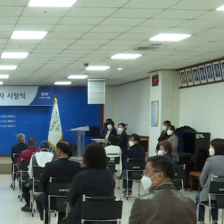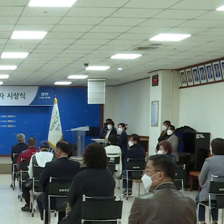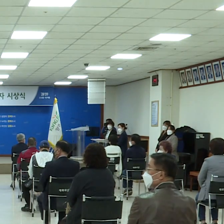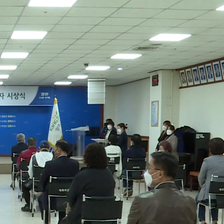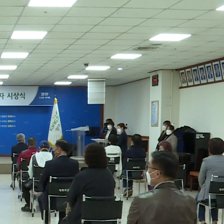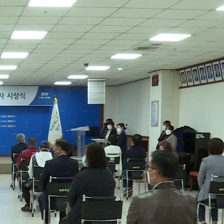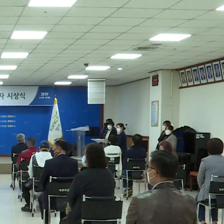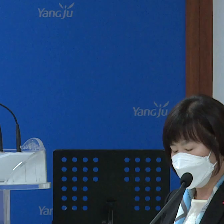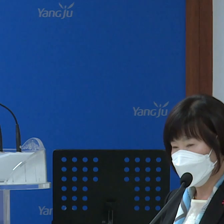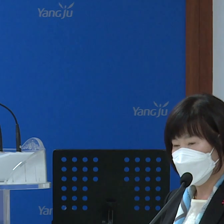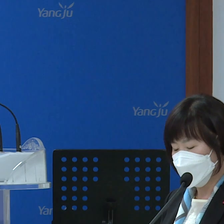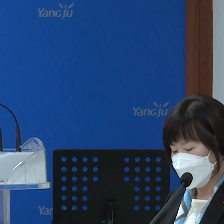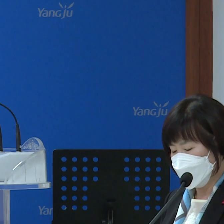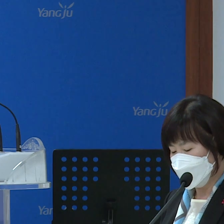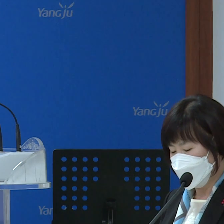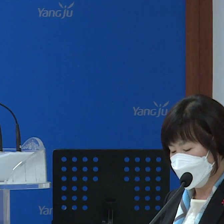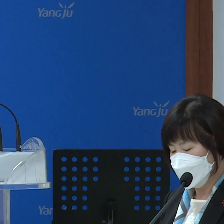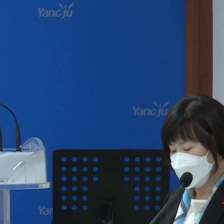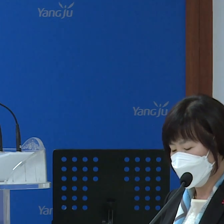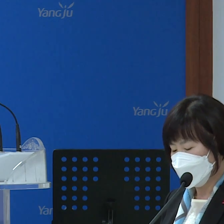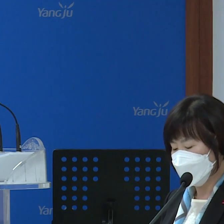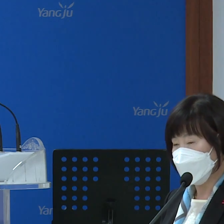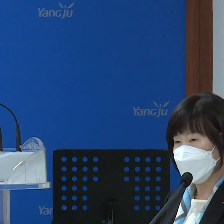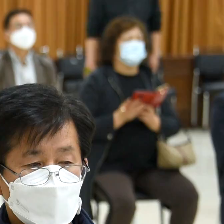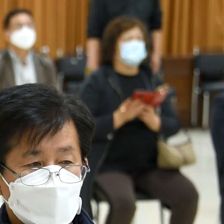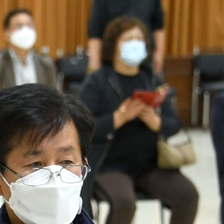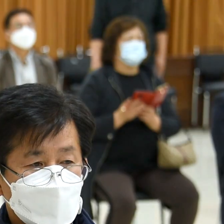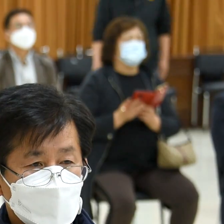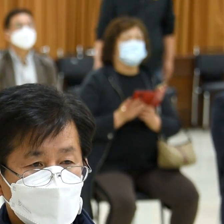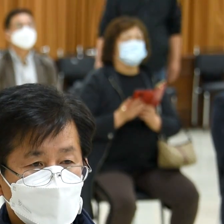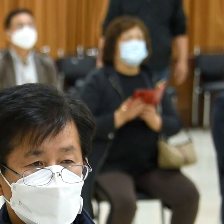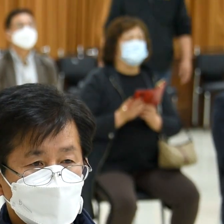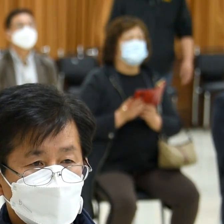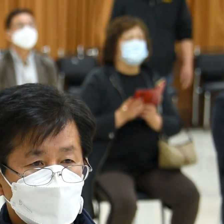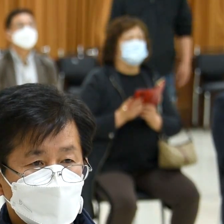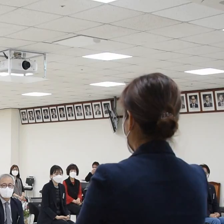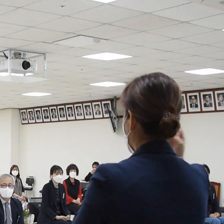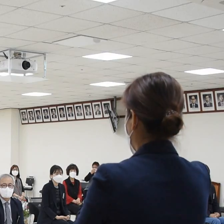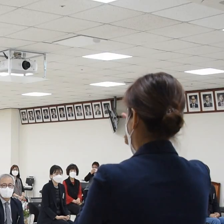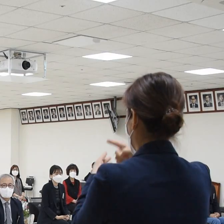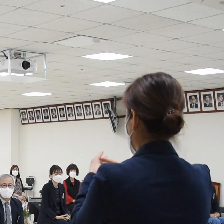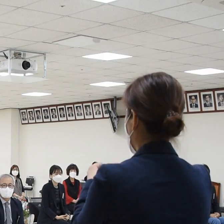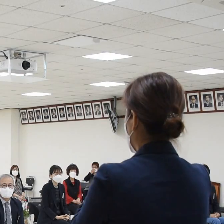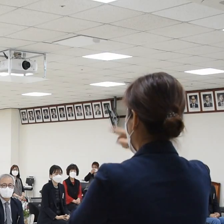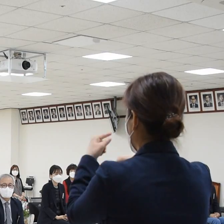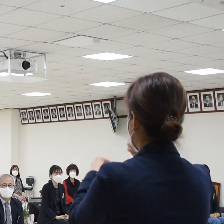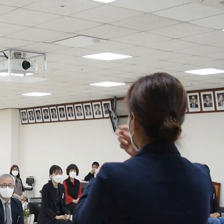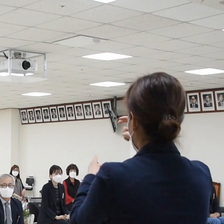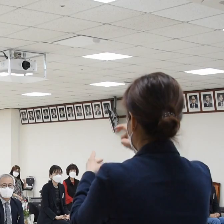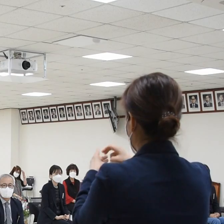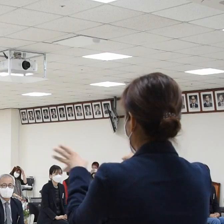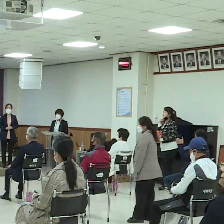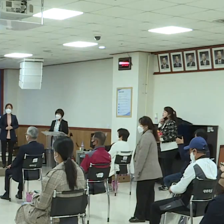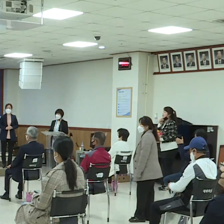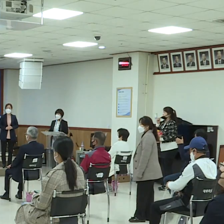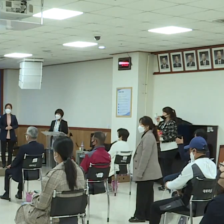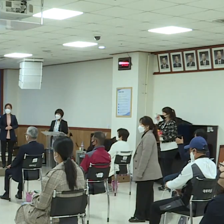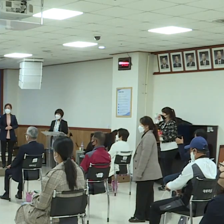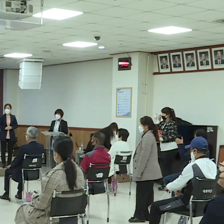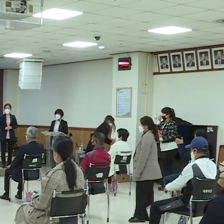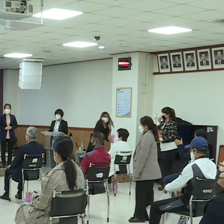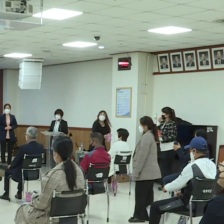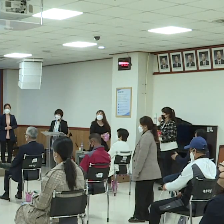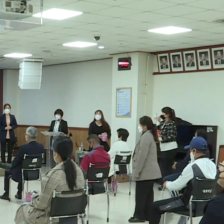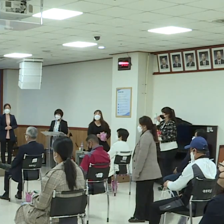시청 대회의실에서 코로나19 확산을 방지하기 위해 총 3부에 거쳐 유공자 포상이 진행됐습니다.